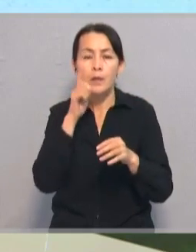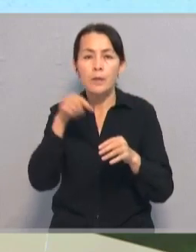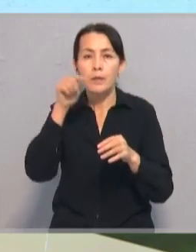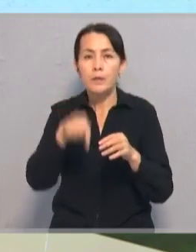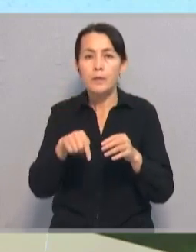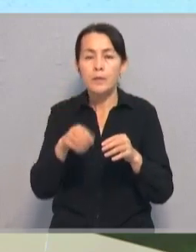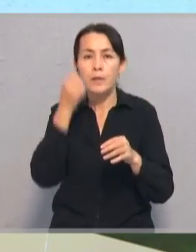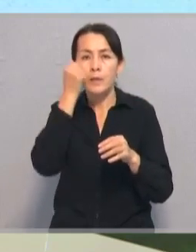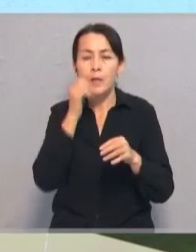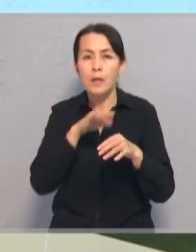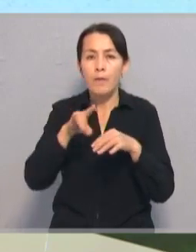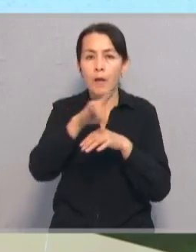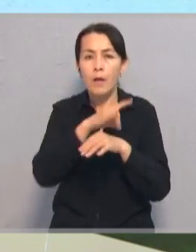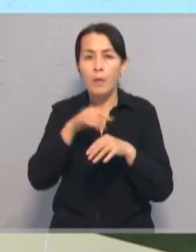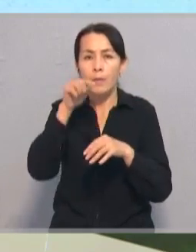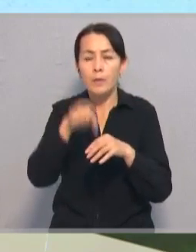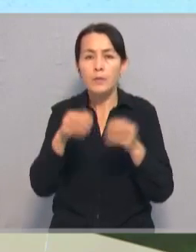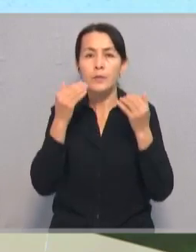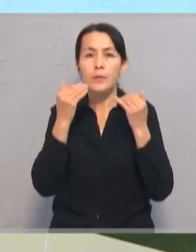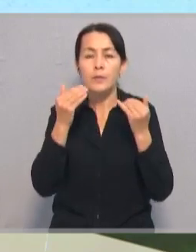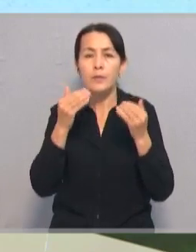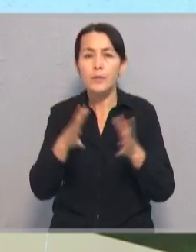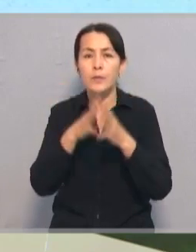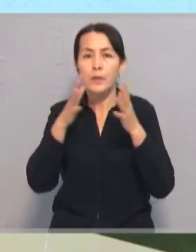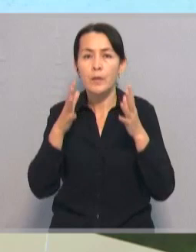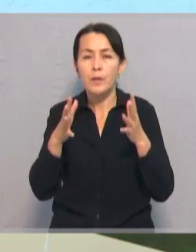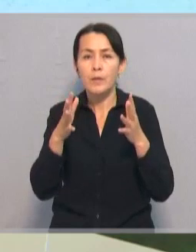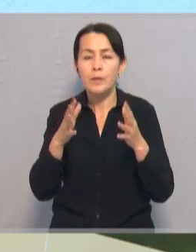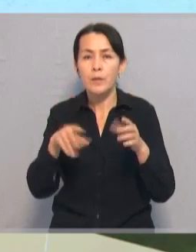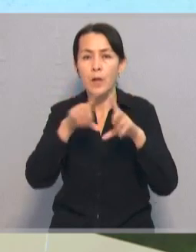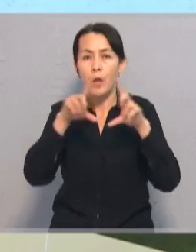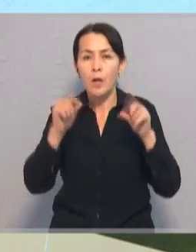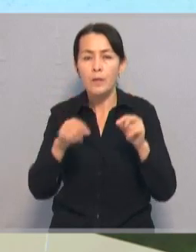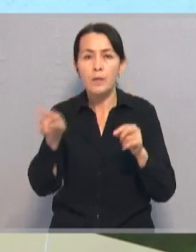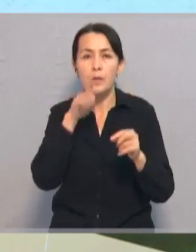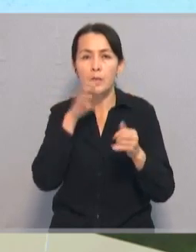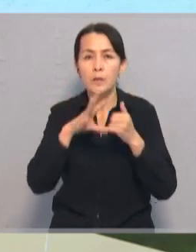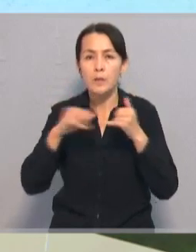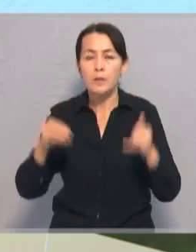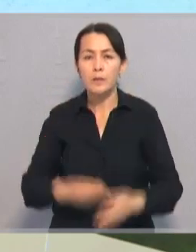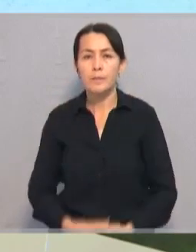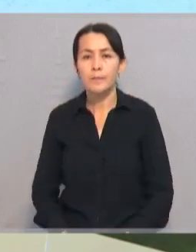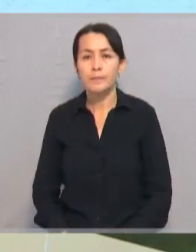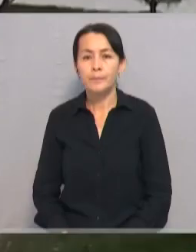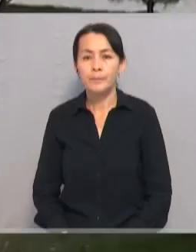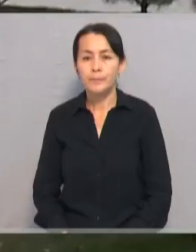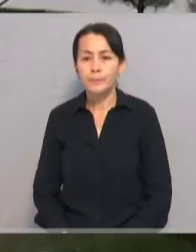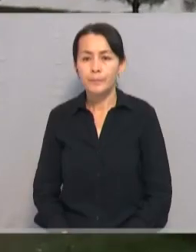территорию старого аэропорта лесосимеону и техническую базу учреждения жасыл аймак